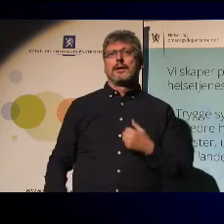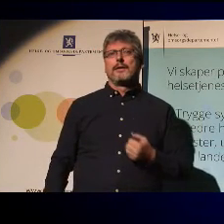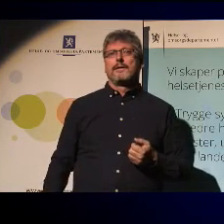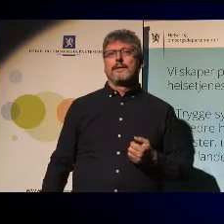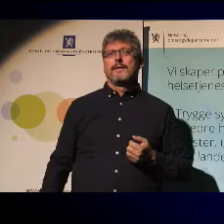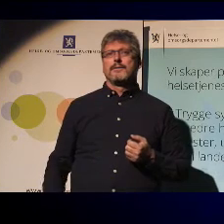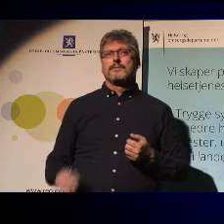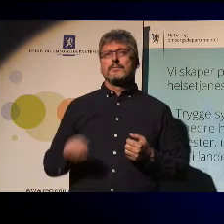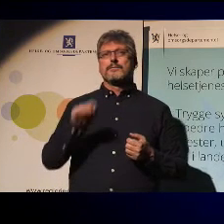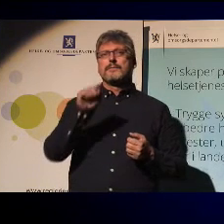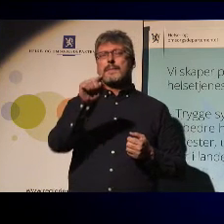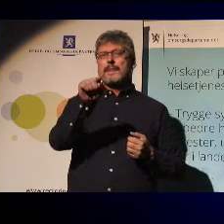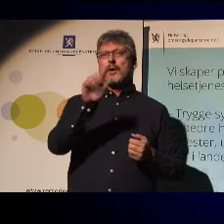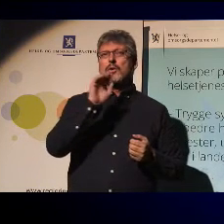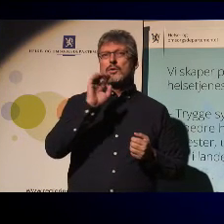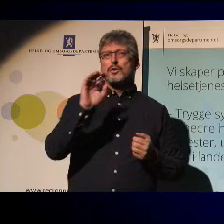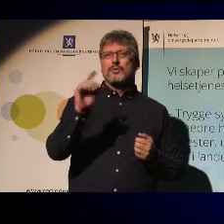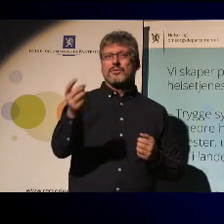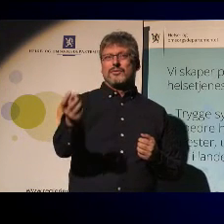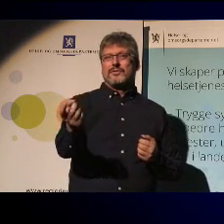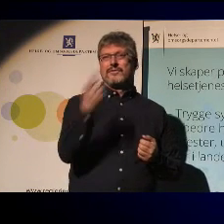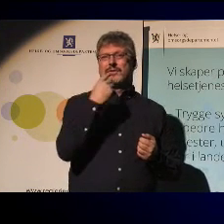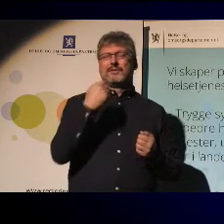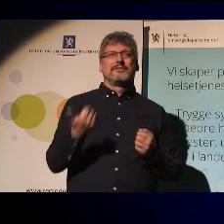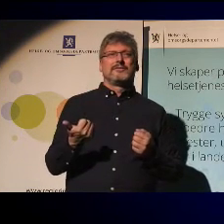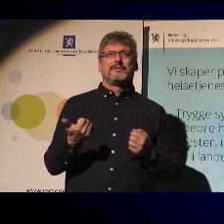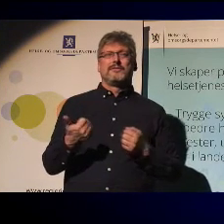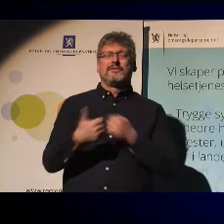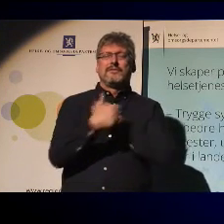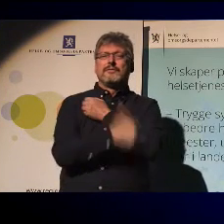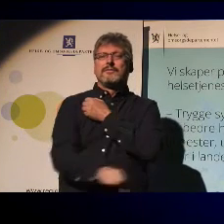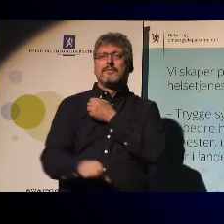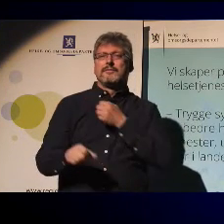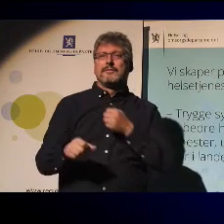Och du kallar mig för kast, Tommy.